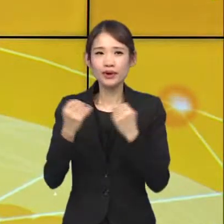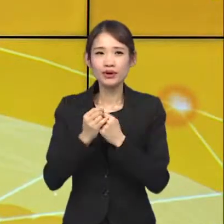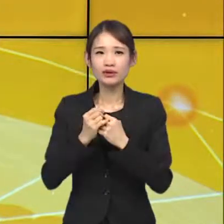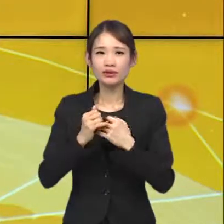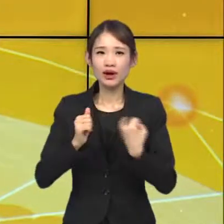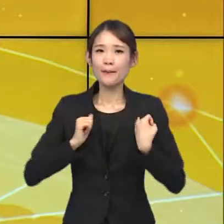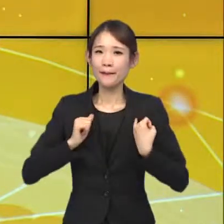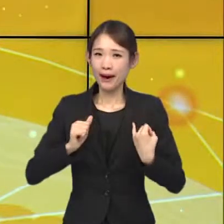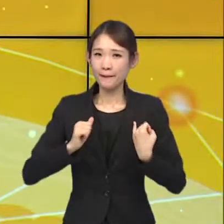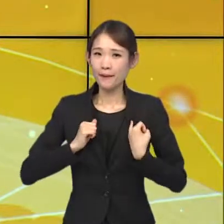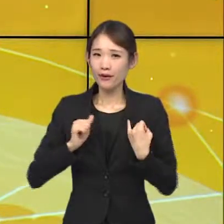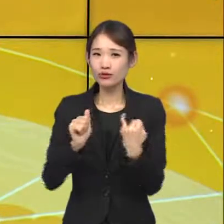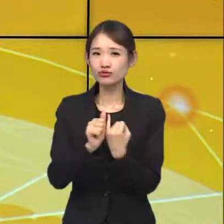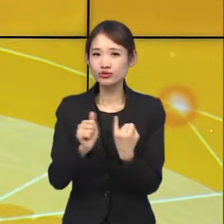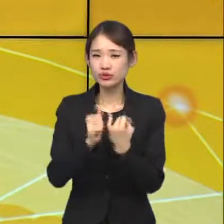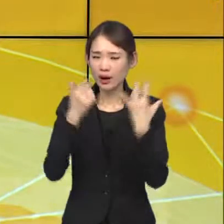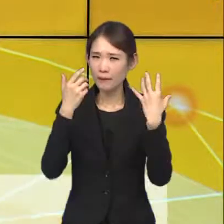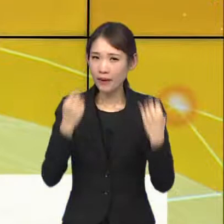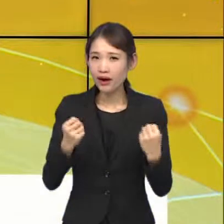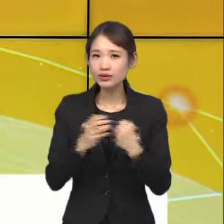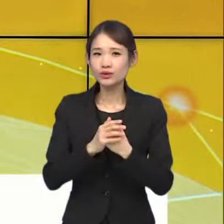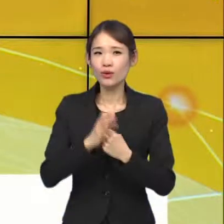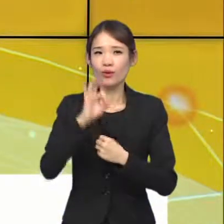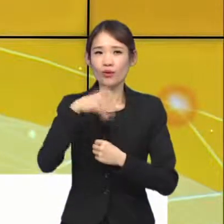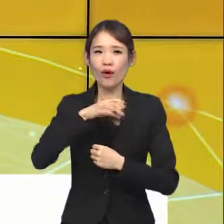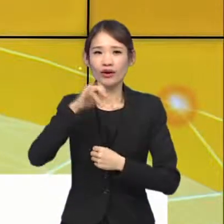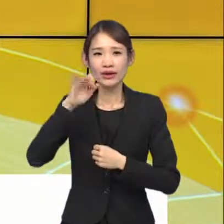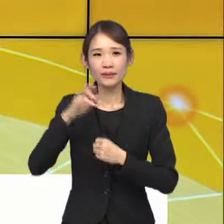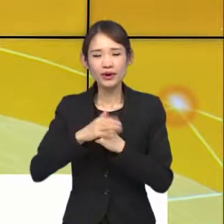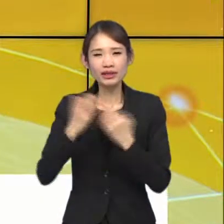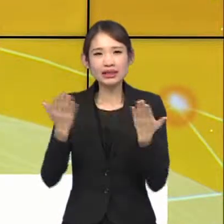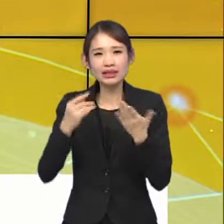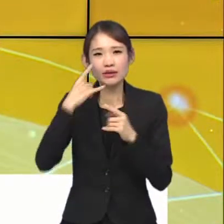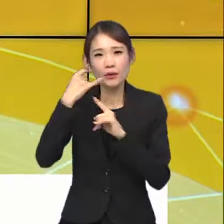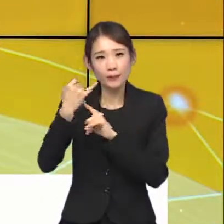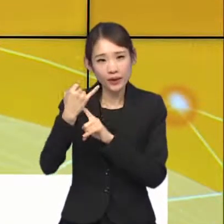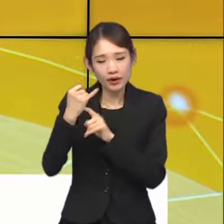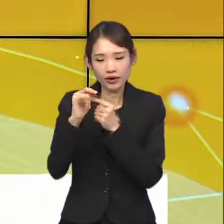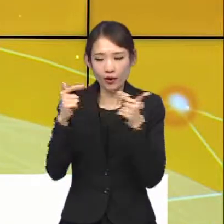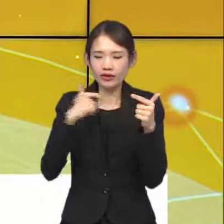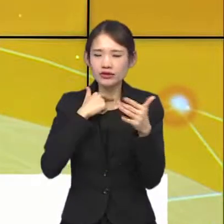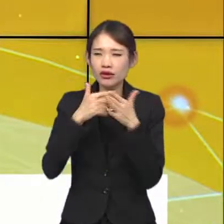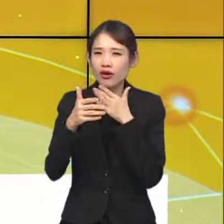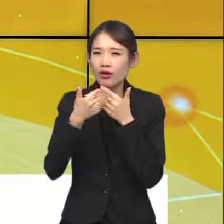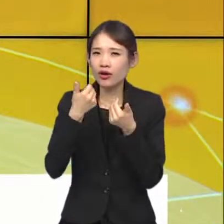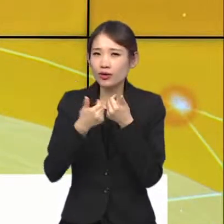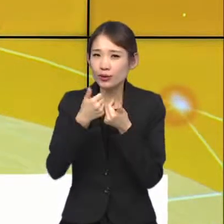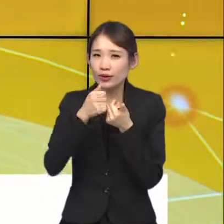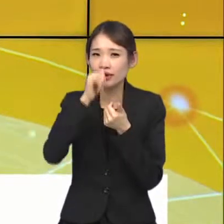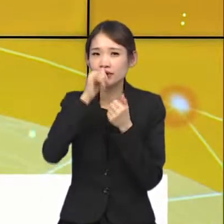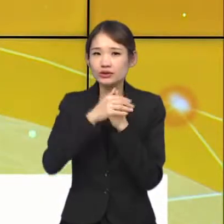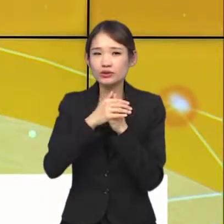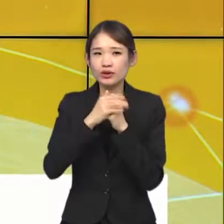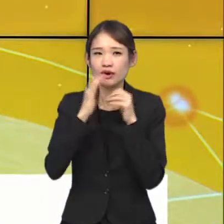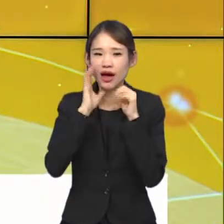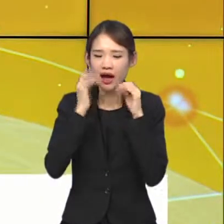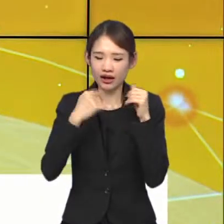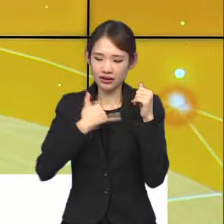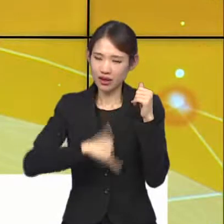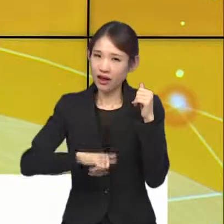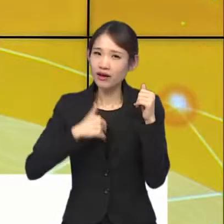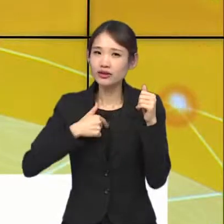맞벌이부부 2시 기도하고 워킹맘 도 많으신데요 그래서 좀 어려움을 많이 겪으시는 것 같아요 또 아이들한테 미안해 하는 경우도